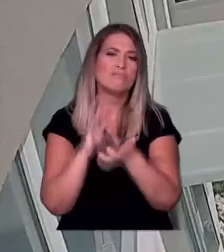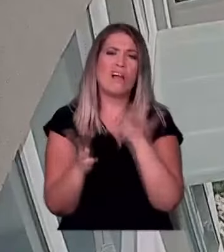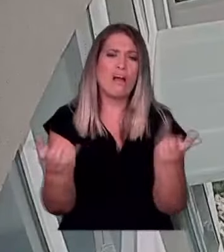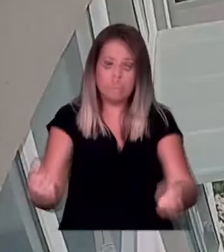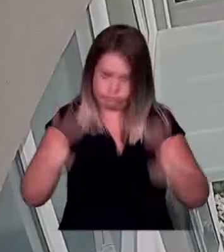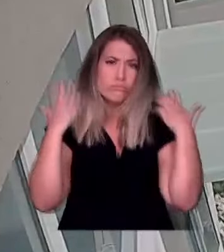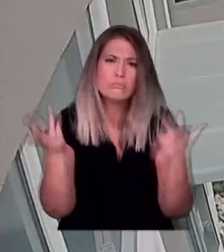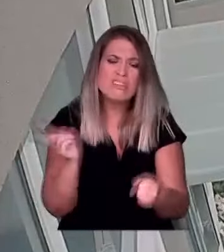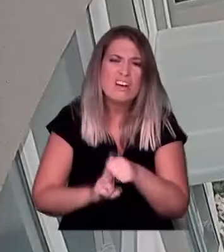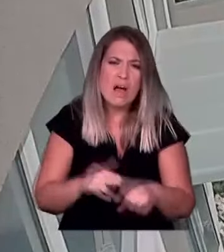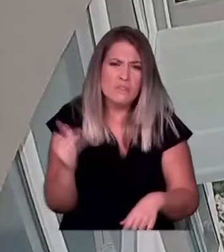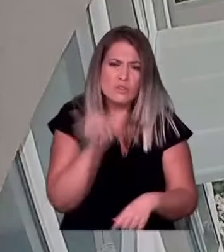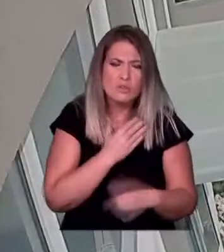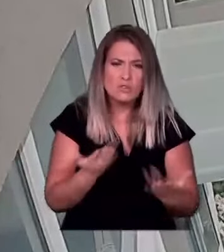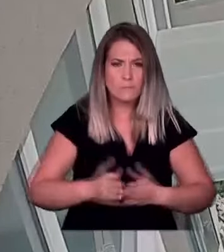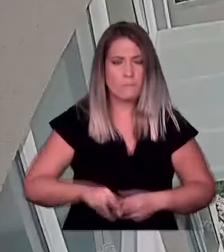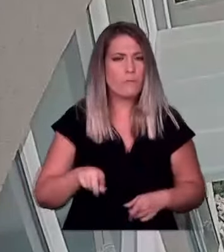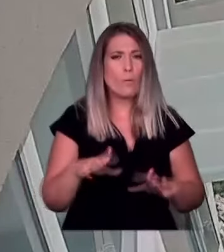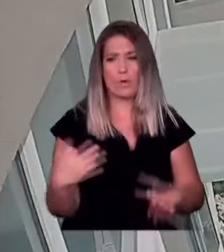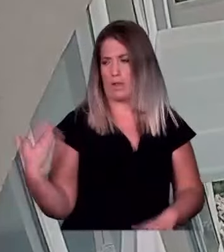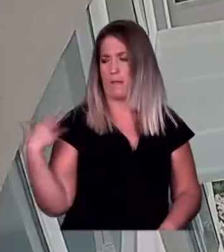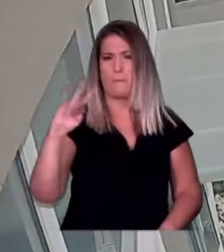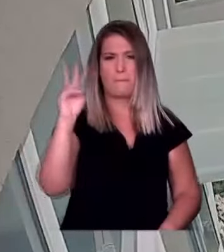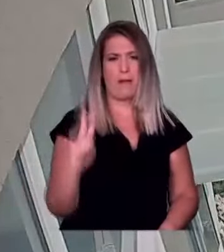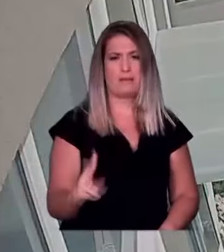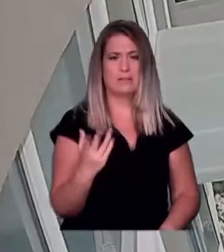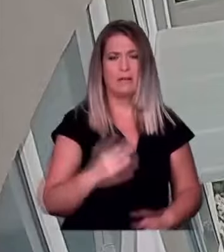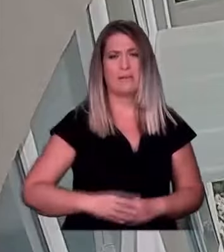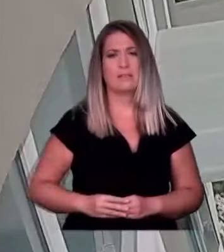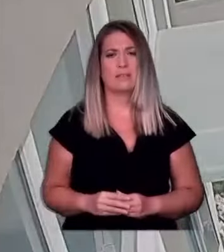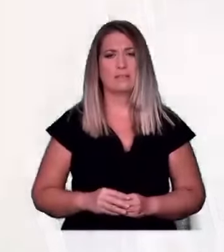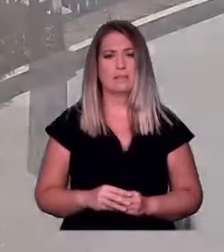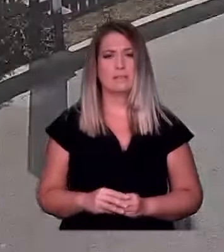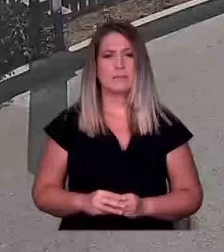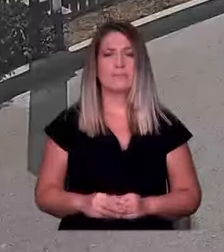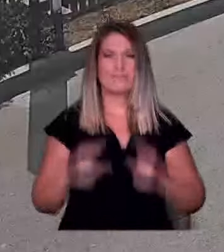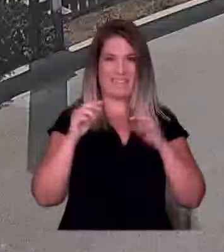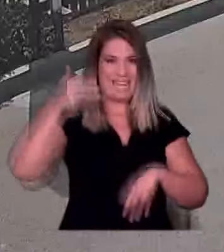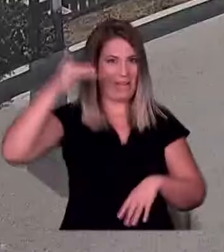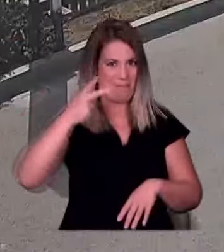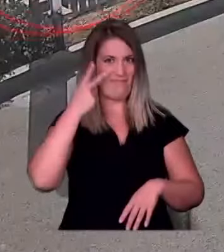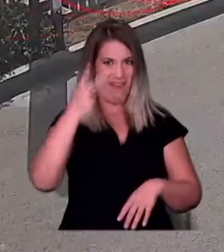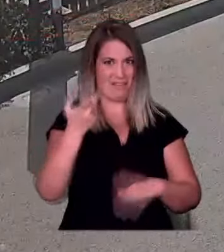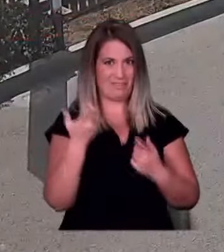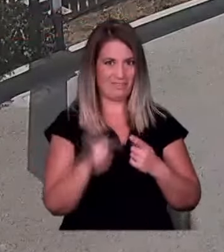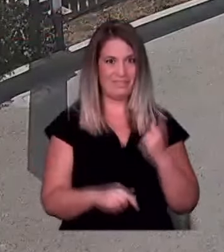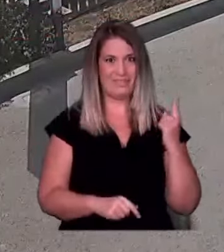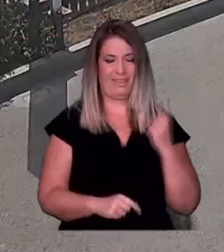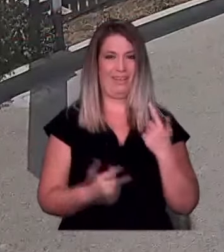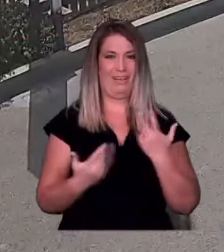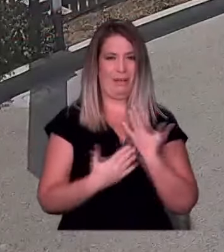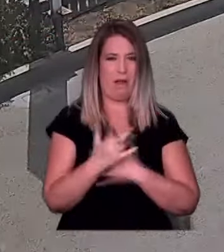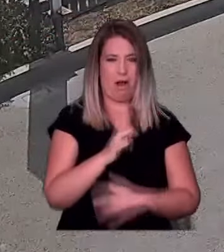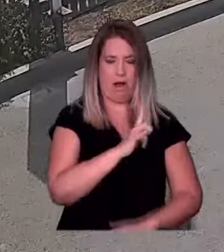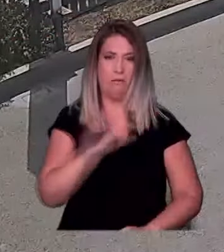το μεσημέρι της περασμένης Παρασκευής. Λίγα μέτρα πριν το σημείο της σύγκρουσης, καταγράφεται το αυτοκίνητο που προκάλεσε το δυστύχημα να περνά σαν